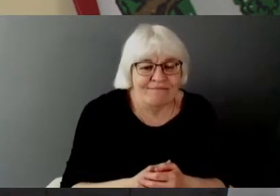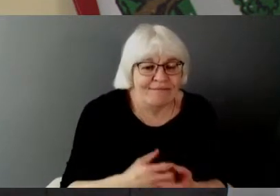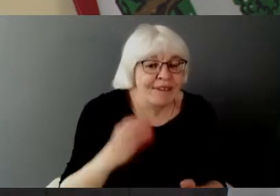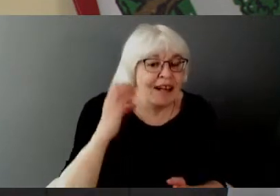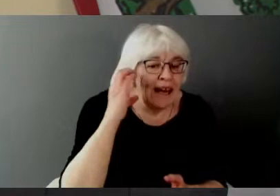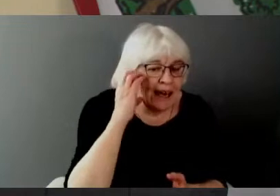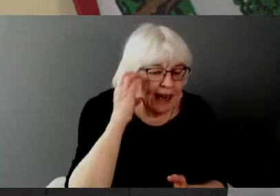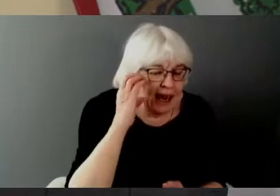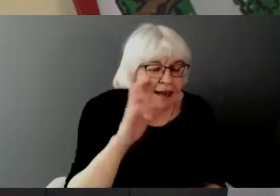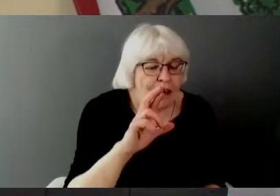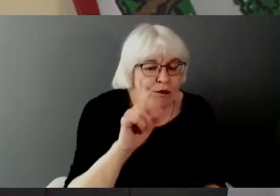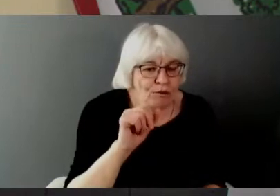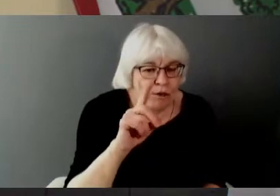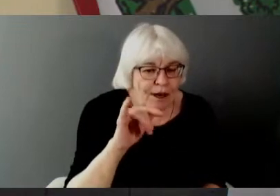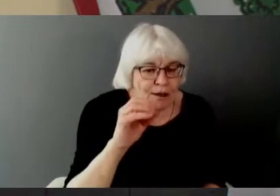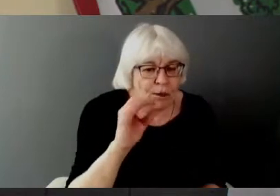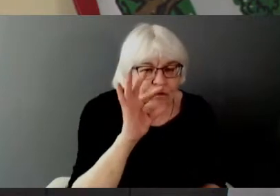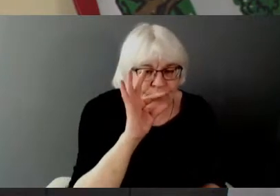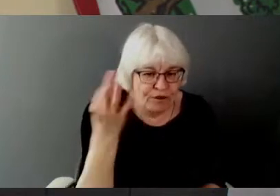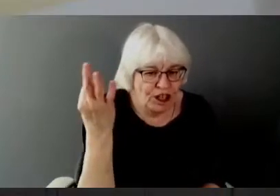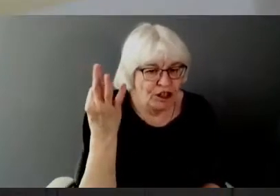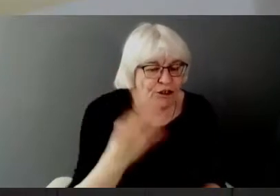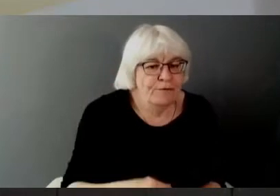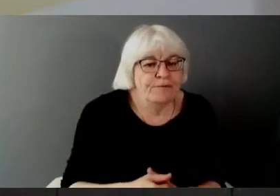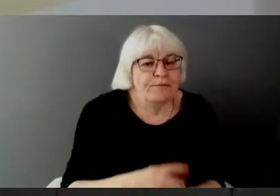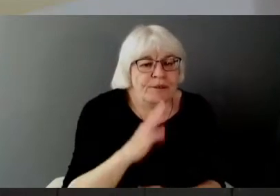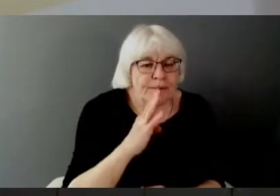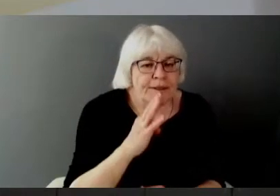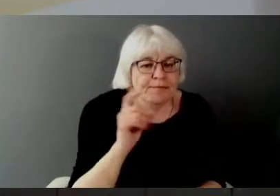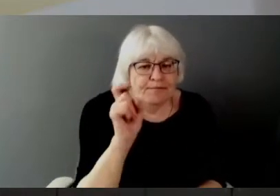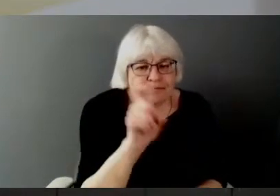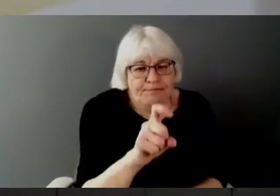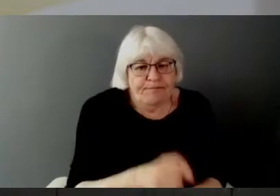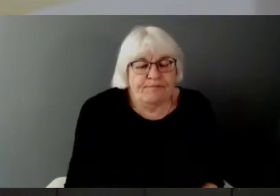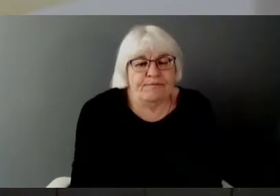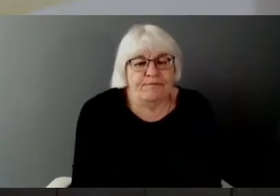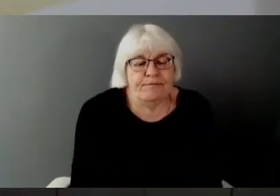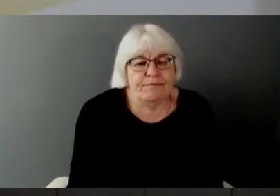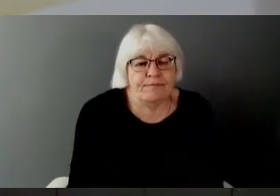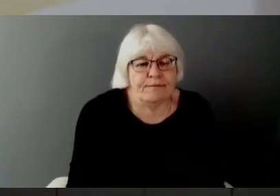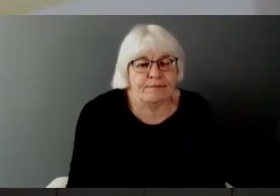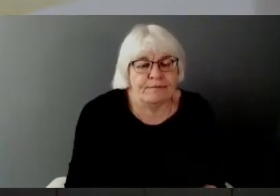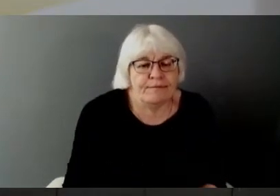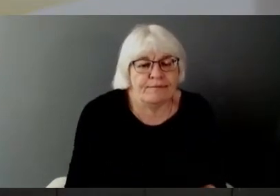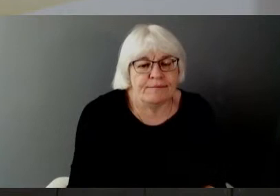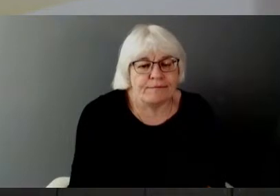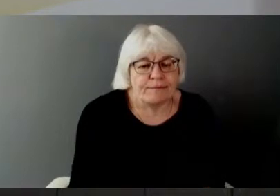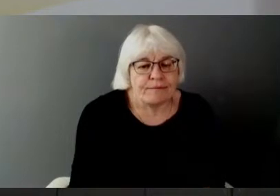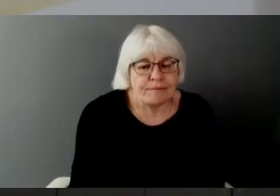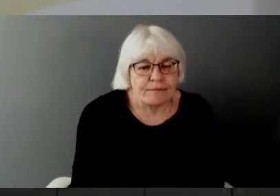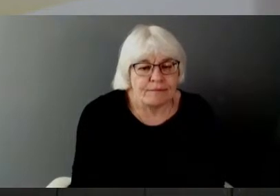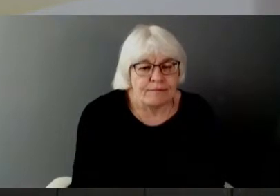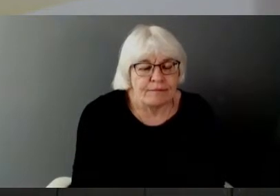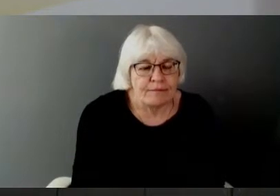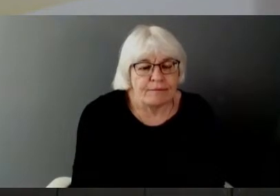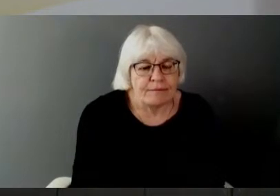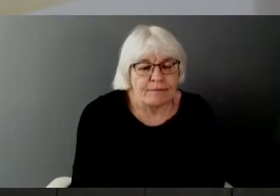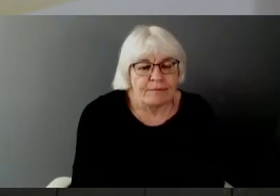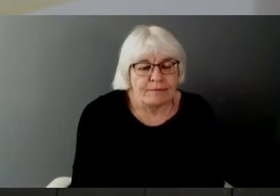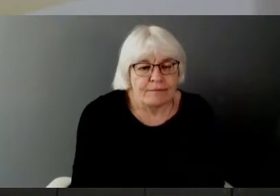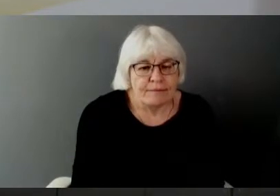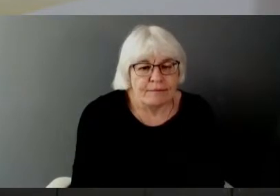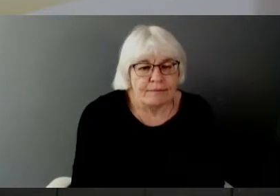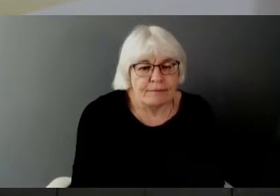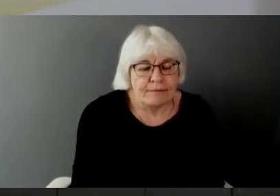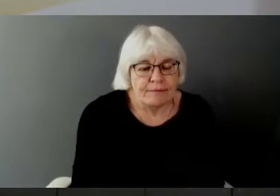Oui, bonjour, docteur Morel. J'avais une question sur l'auto-isolement de 14 jours. Vous insistez pour dire que